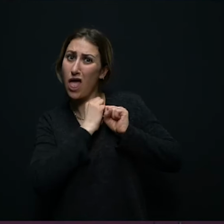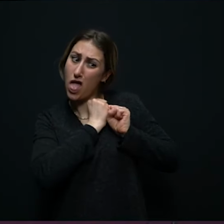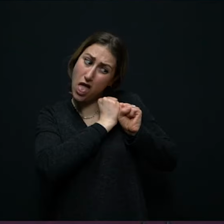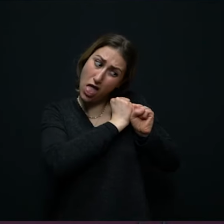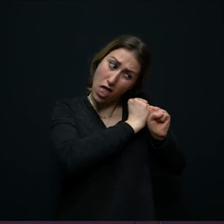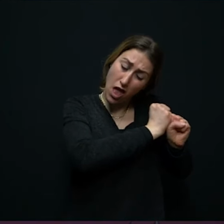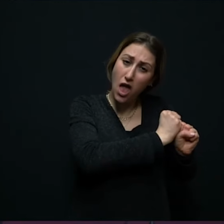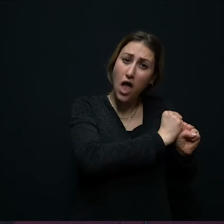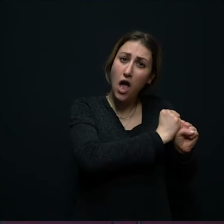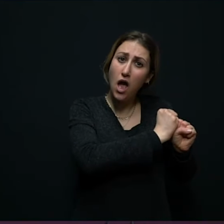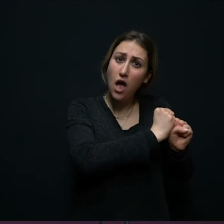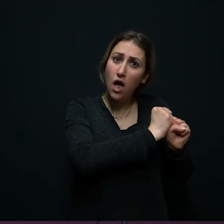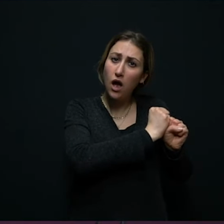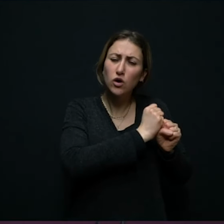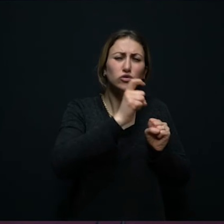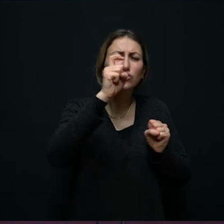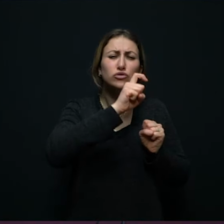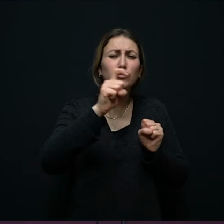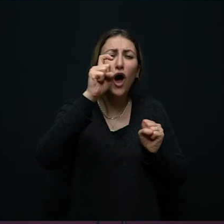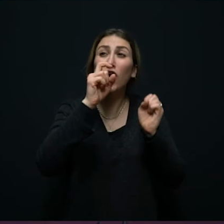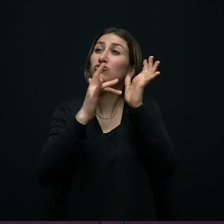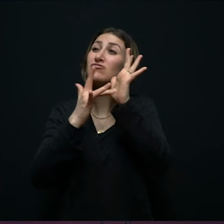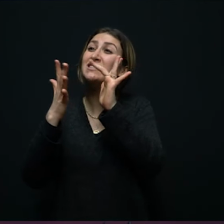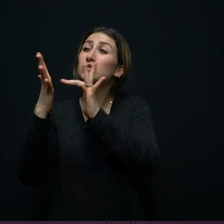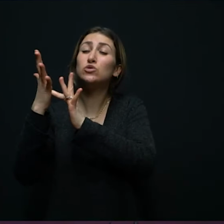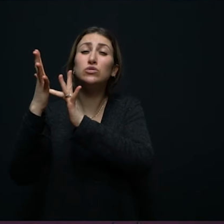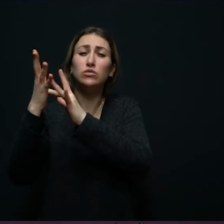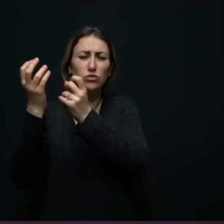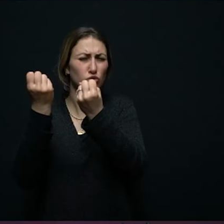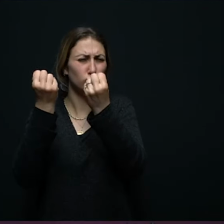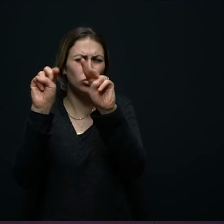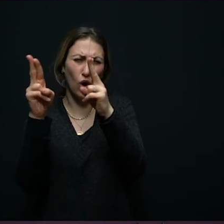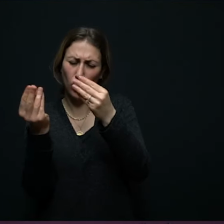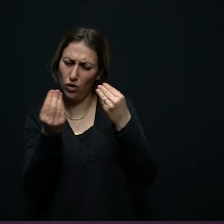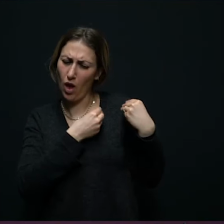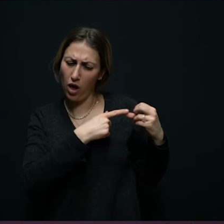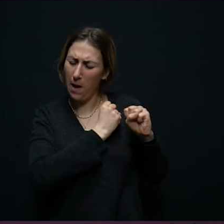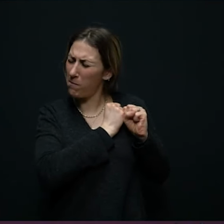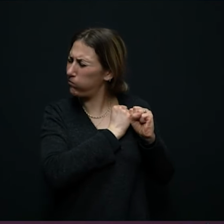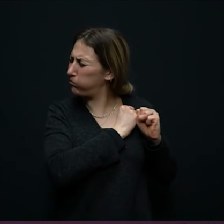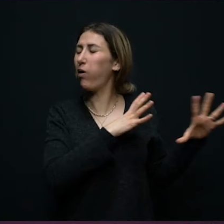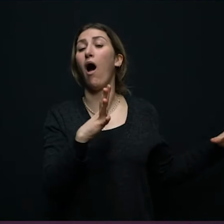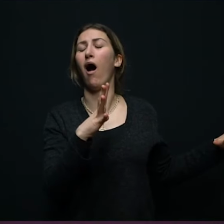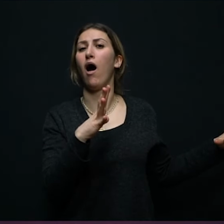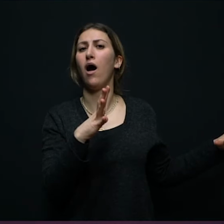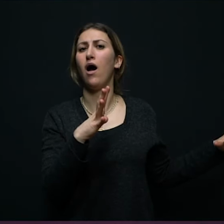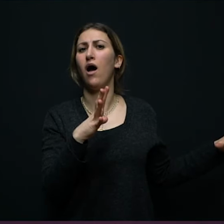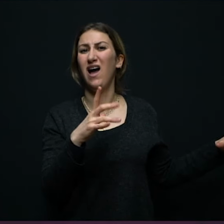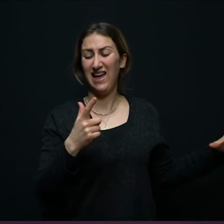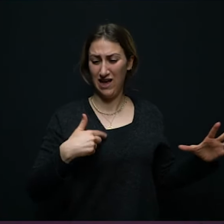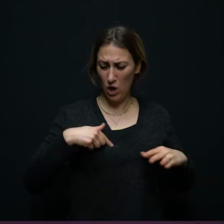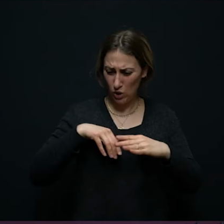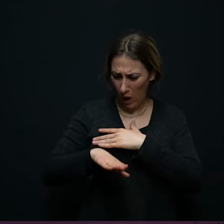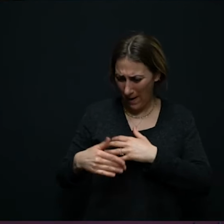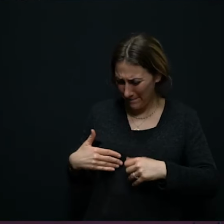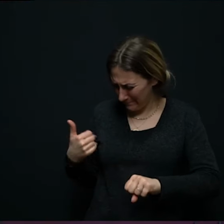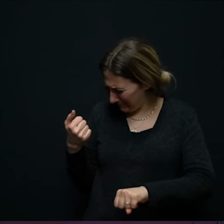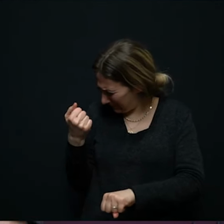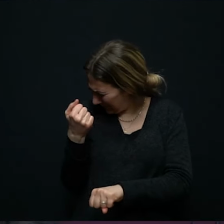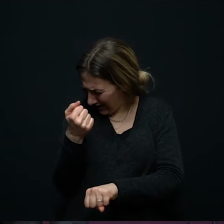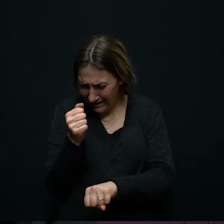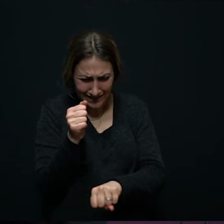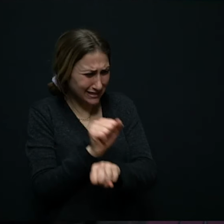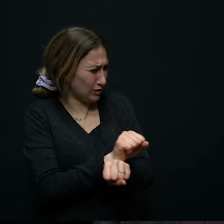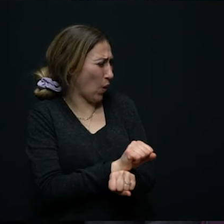prison que l'esprit de dieu n'a jamais réussi à ouvrir pierre était enchaîné paul